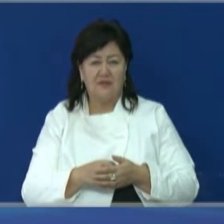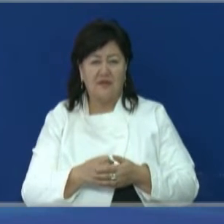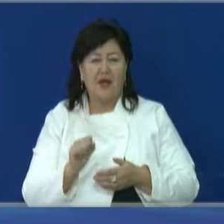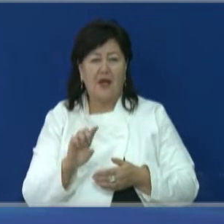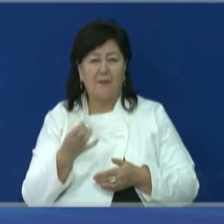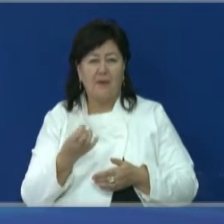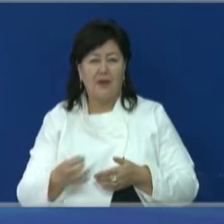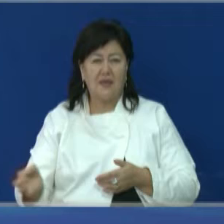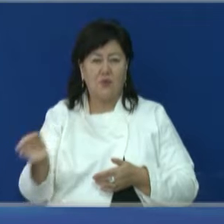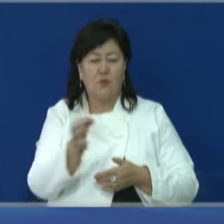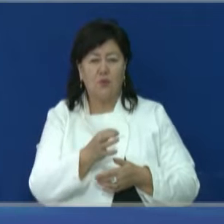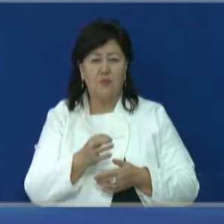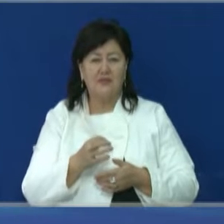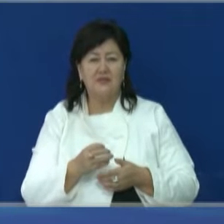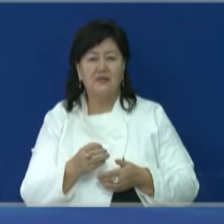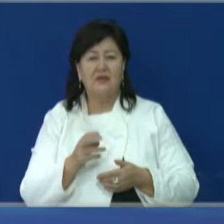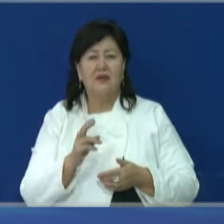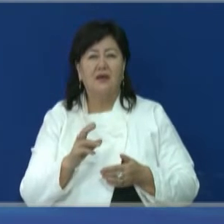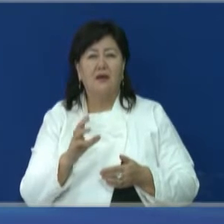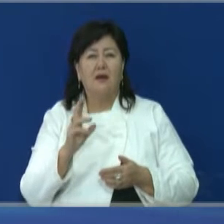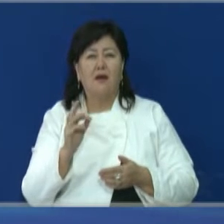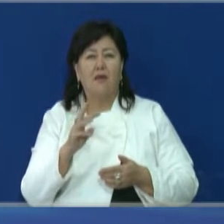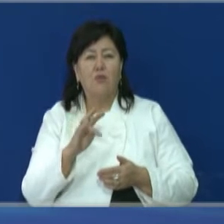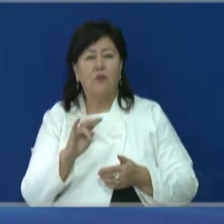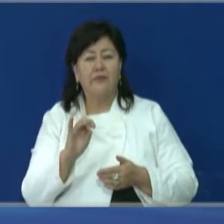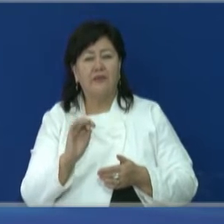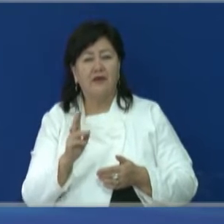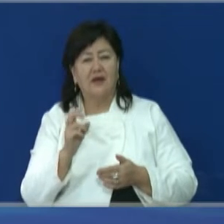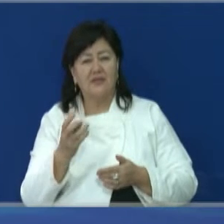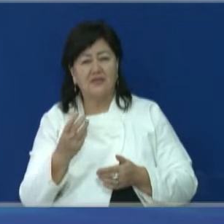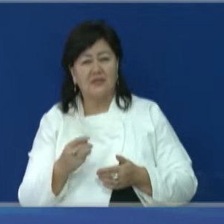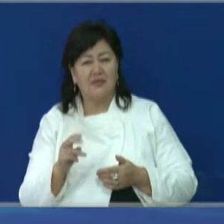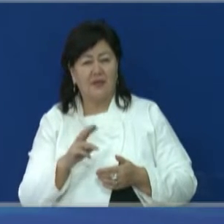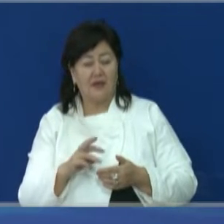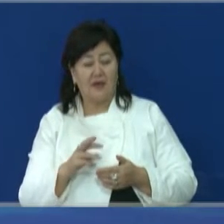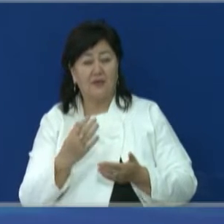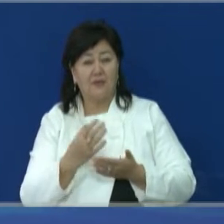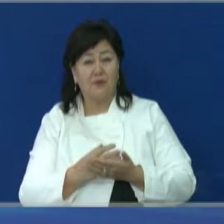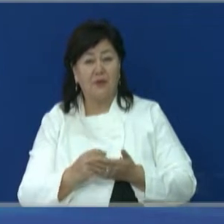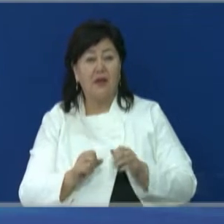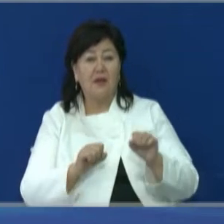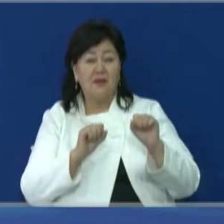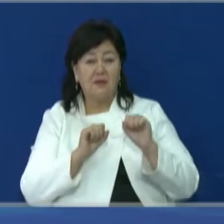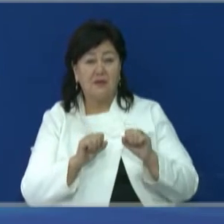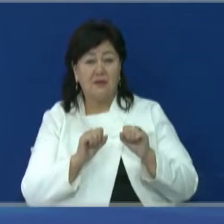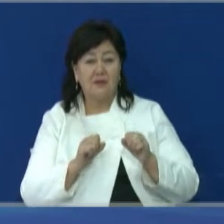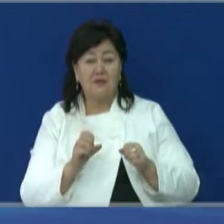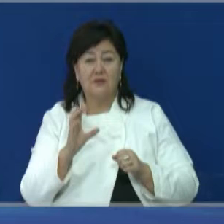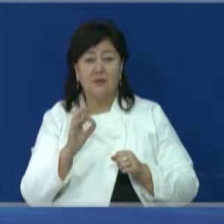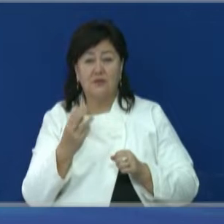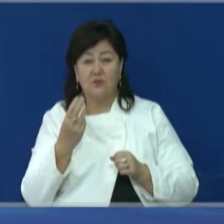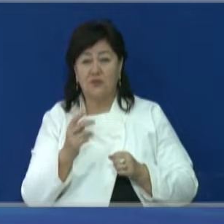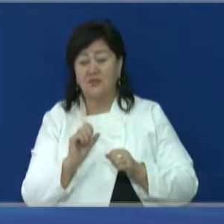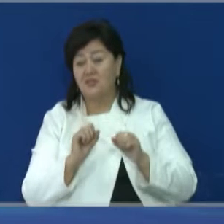Абай облысының өңірлік коммуникациялар қызметінде Қазақстан Республикасы Еңбек және Халықты әлеуметтік қорғау министрлігі, Еңбек және әлеуметтік